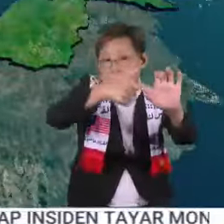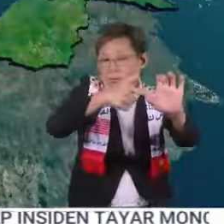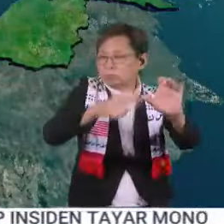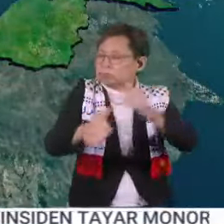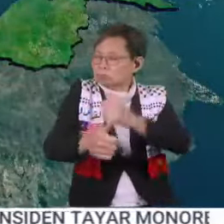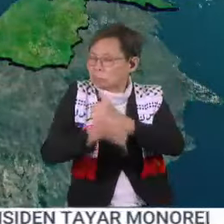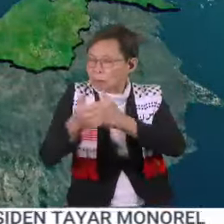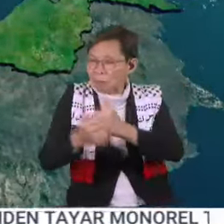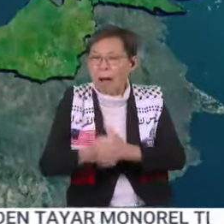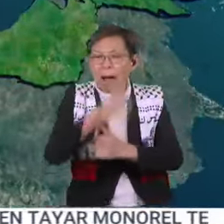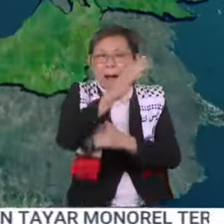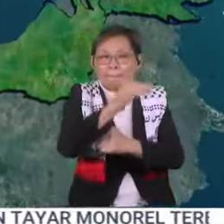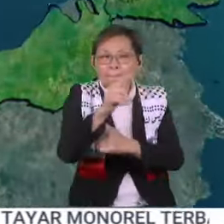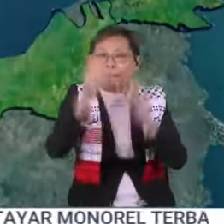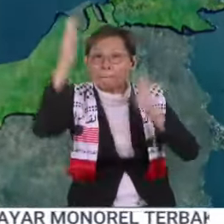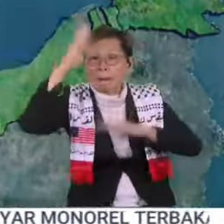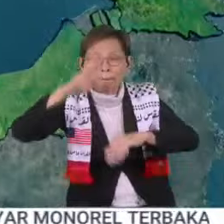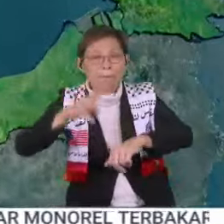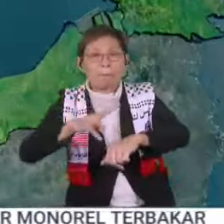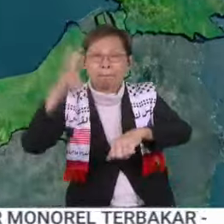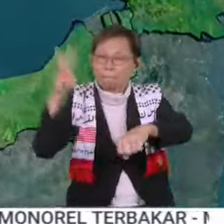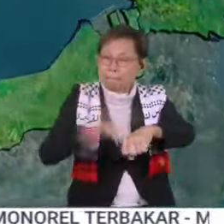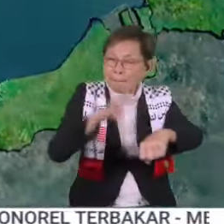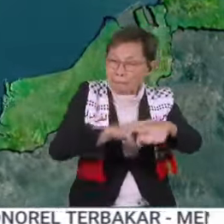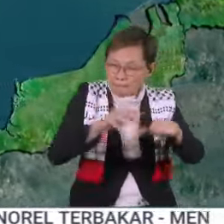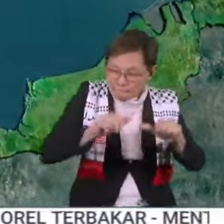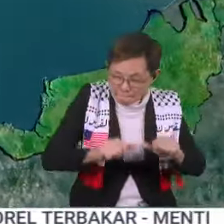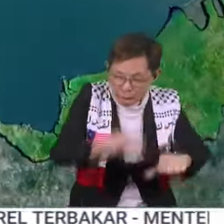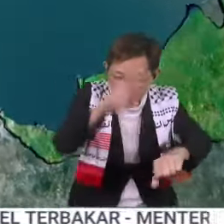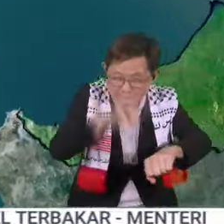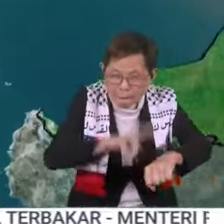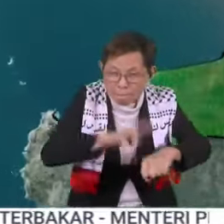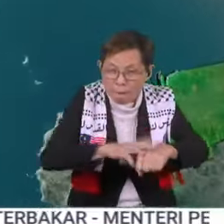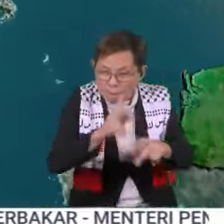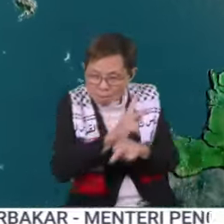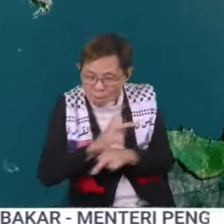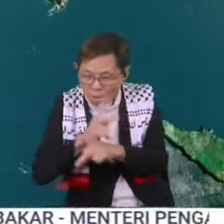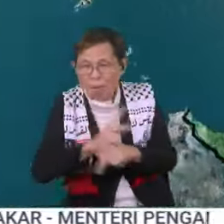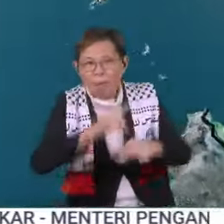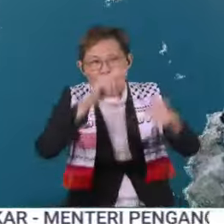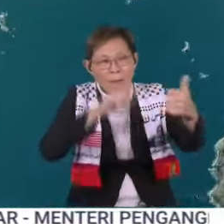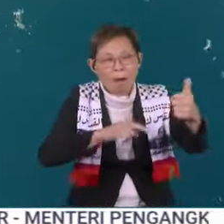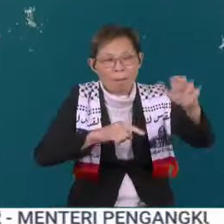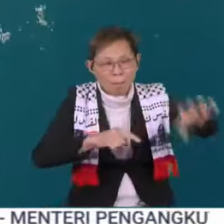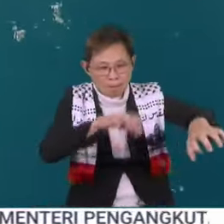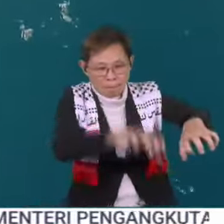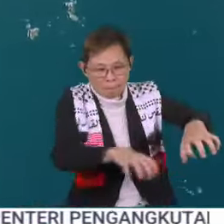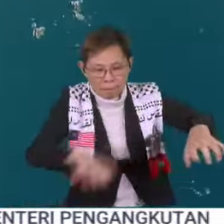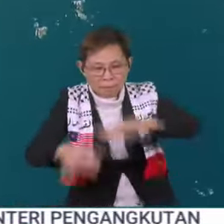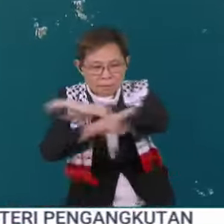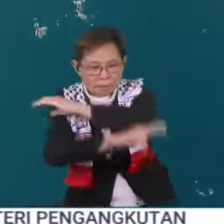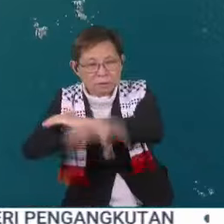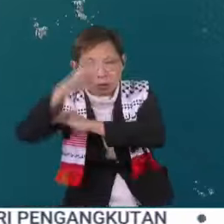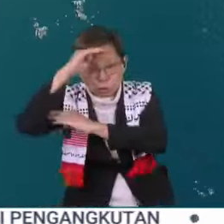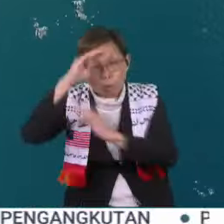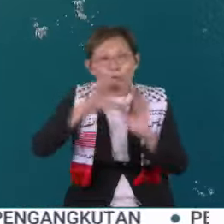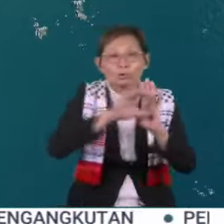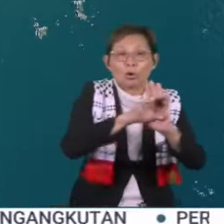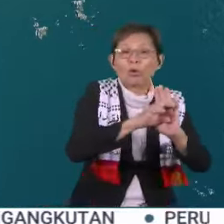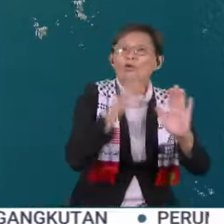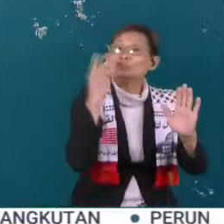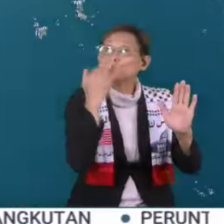Malaysia masih lagi mengekalkan amaran hujan berterusan peringkat waspada bagi beberapa daerah di negeri Johor seperti